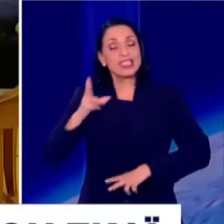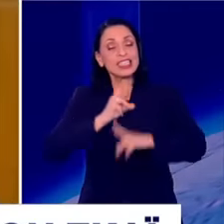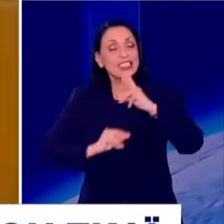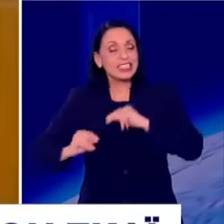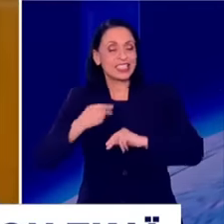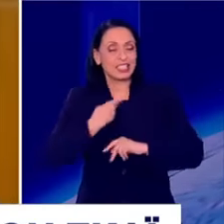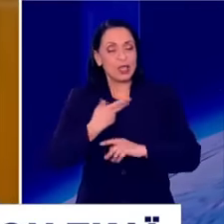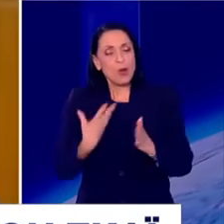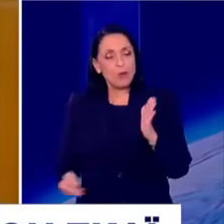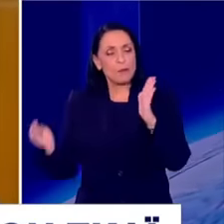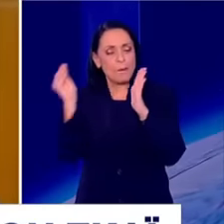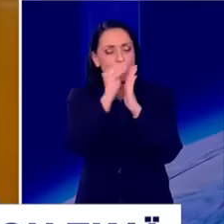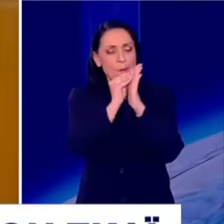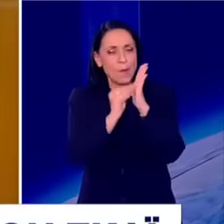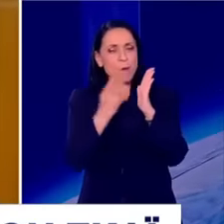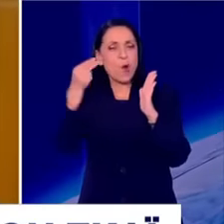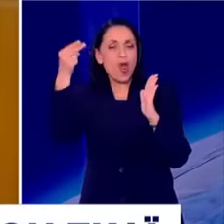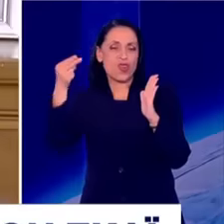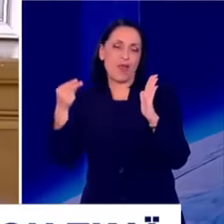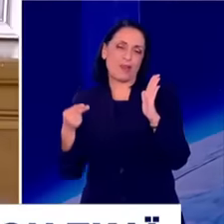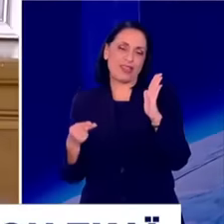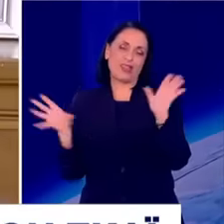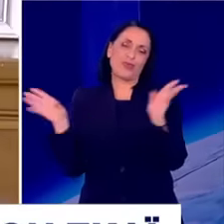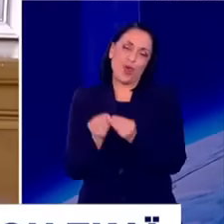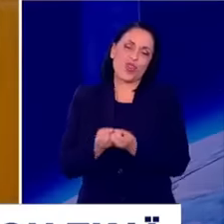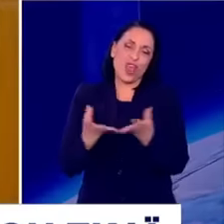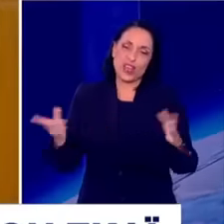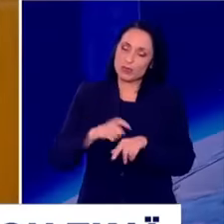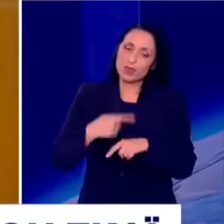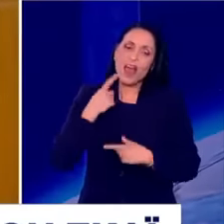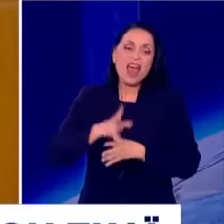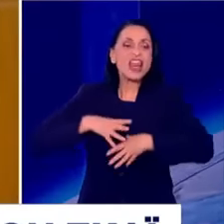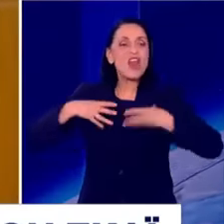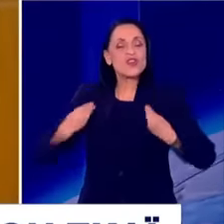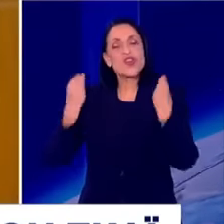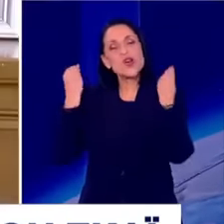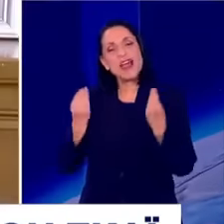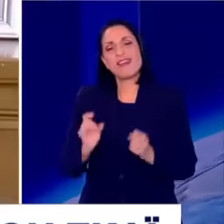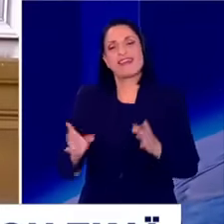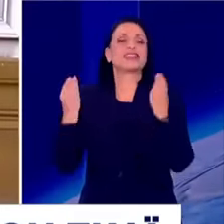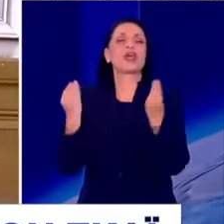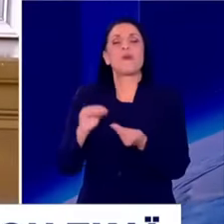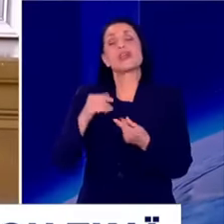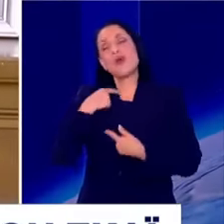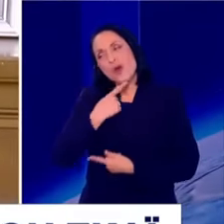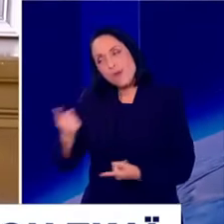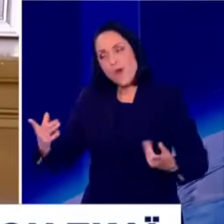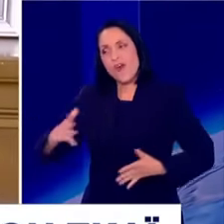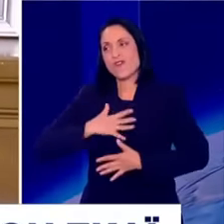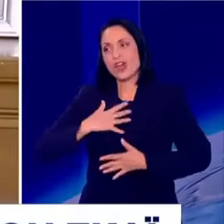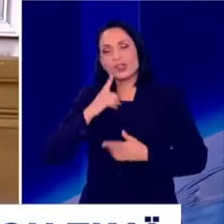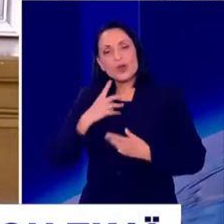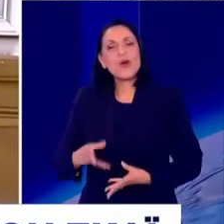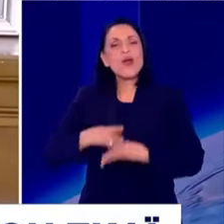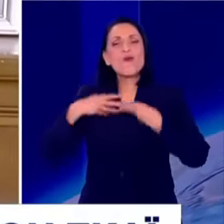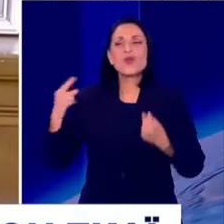όσα περισσότερα θέματα χωρούσαν στην διαθέσιμη ώρα. Να σας ευχηθώ καλή Ανάσταση. Εγώ να σας ευχαριστήσω και να ευχηθώ